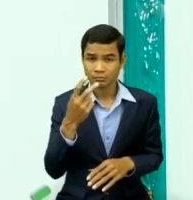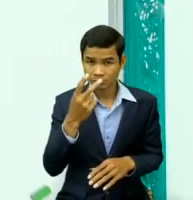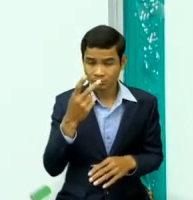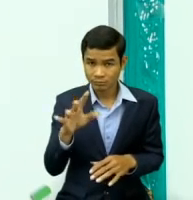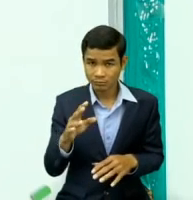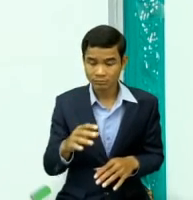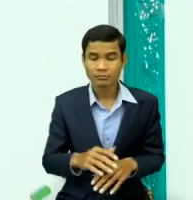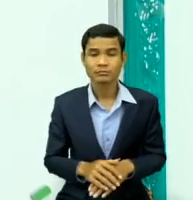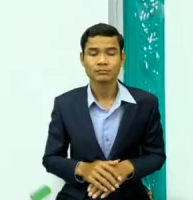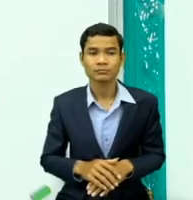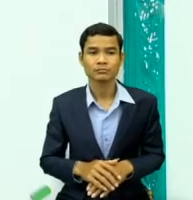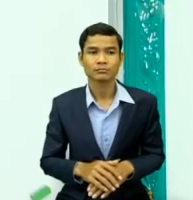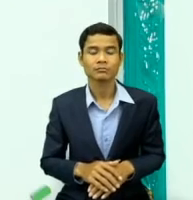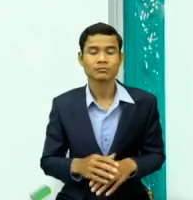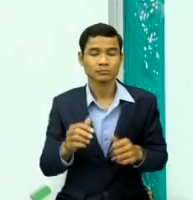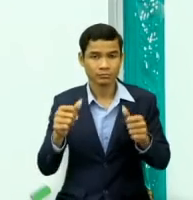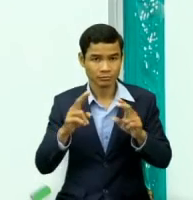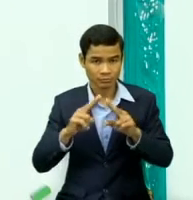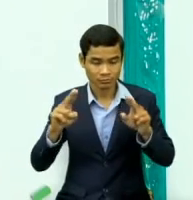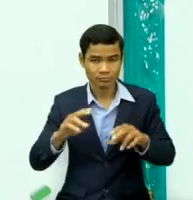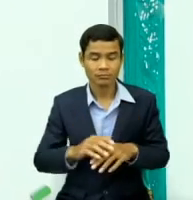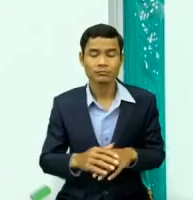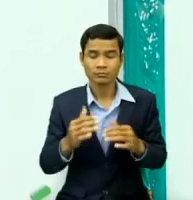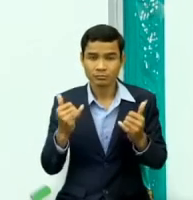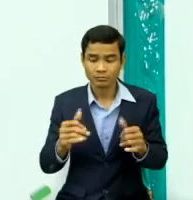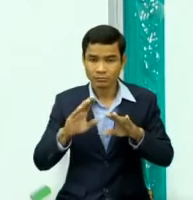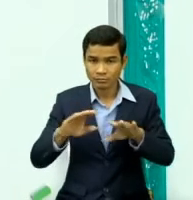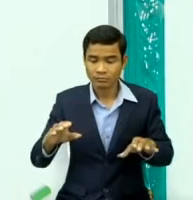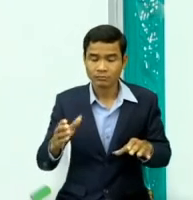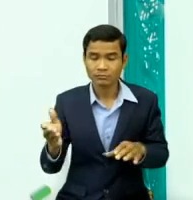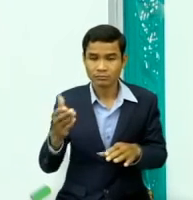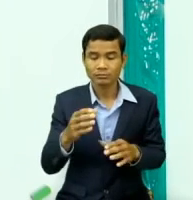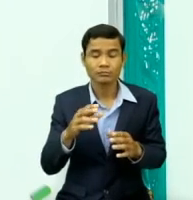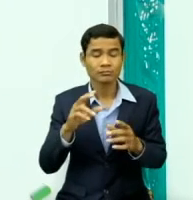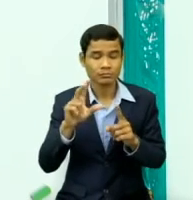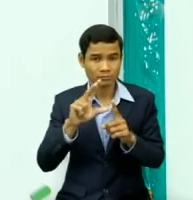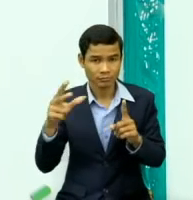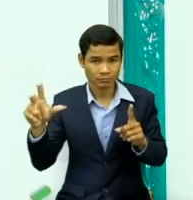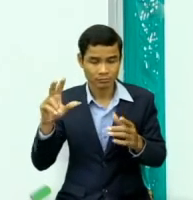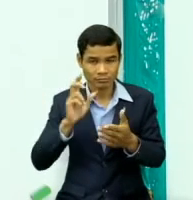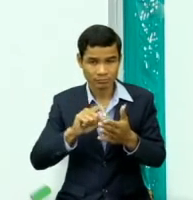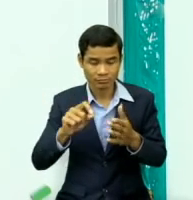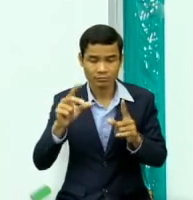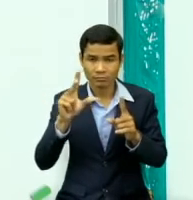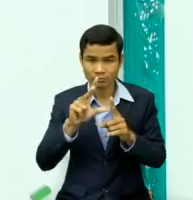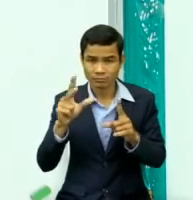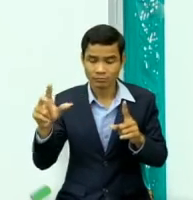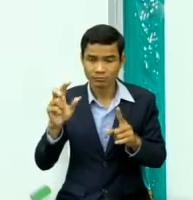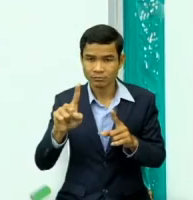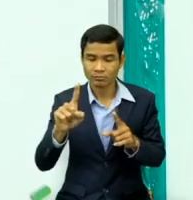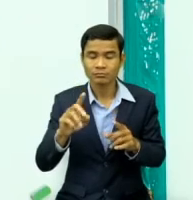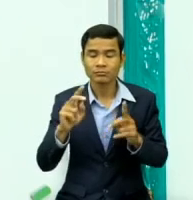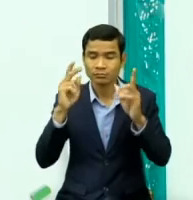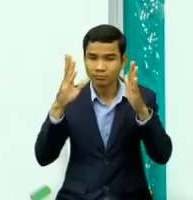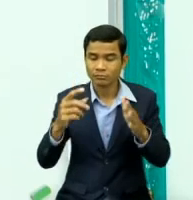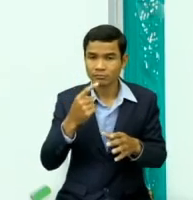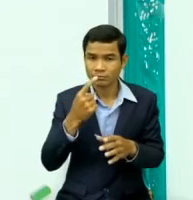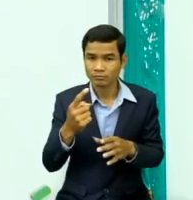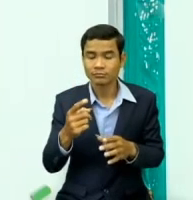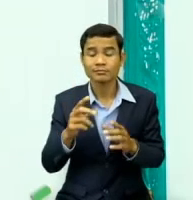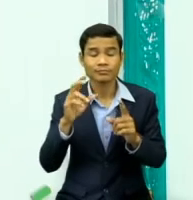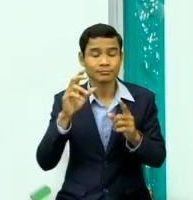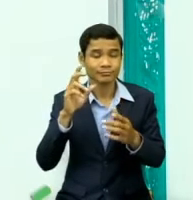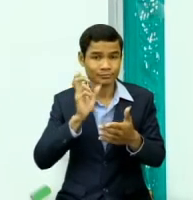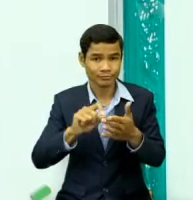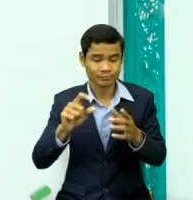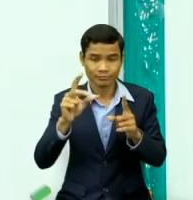là con nó chà lo nè con tại lên ní con chà sợ xét khlì môi nè con ná chà này cứ nâng hai khlì con sẽ bằng tọp